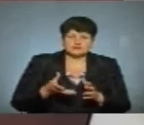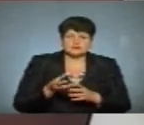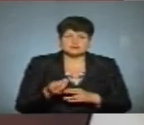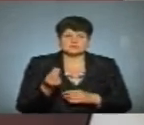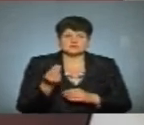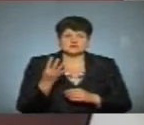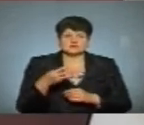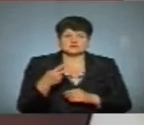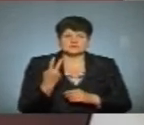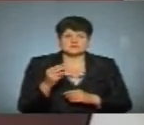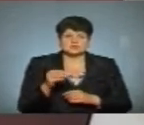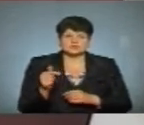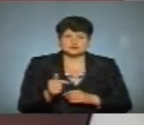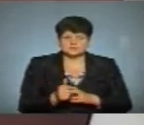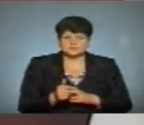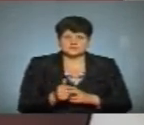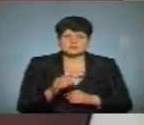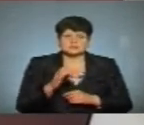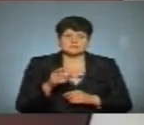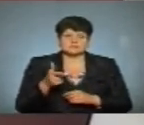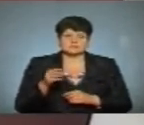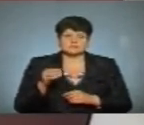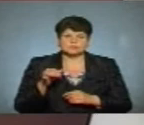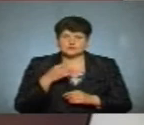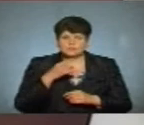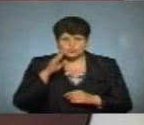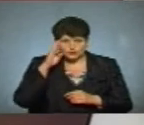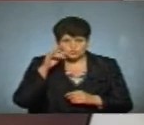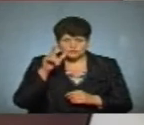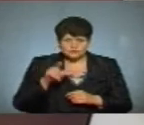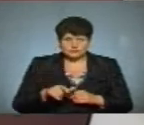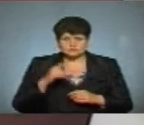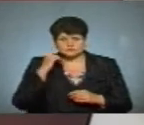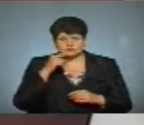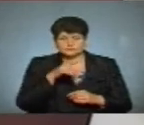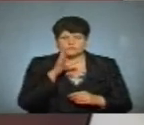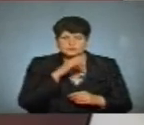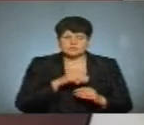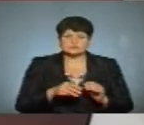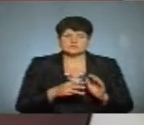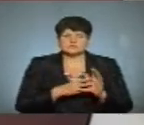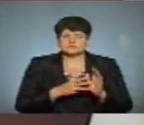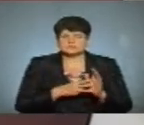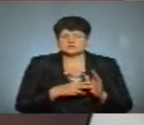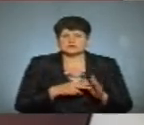застави 42 тисячі гривень. Сергій Гатанюк каже, чоловіка підозрюють у 8 крадіжках,